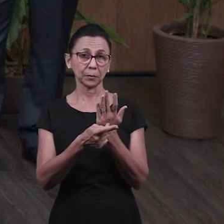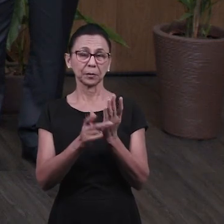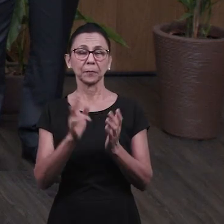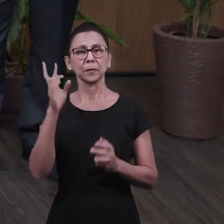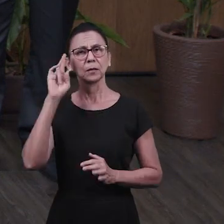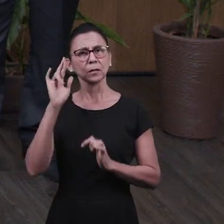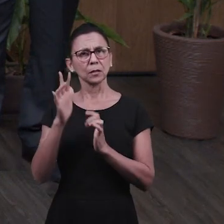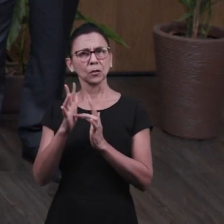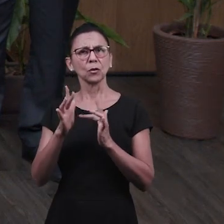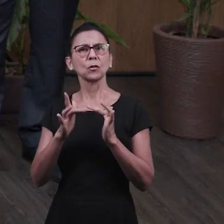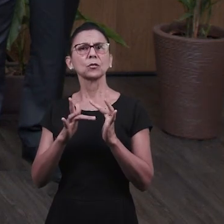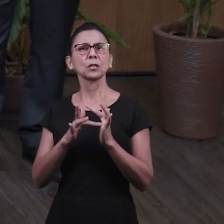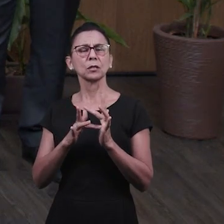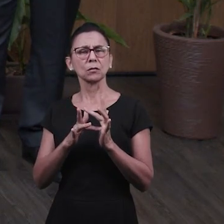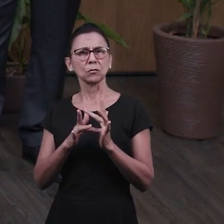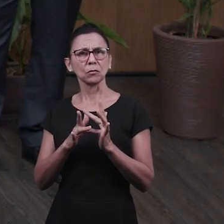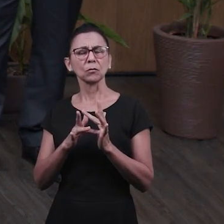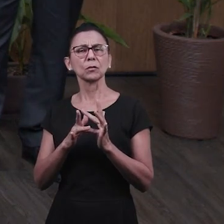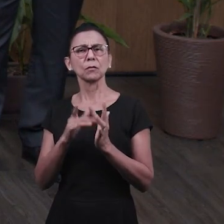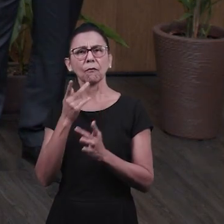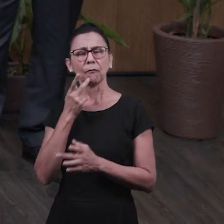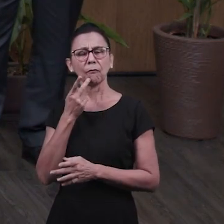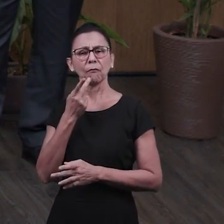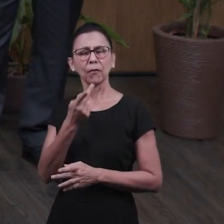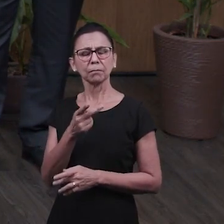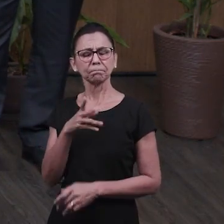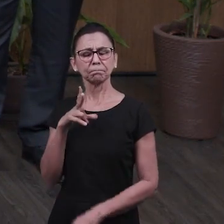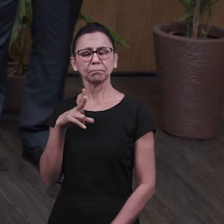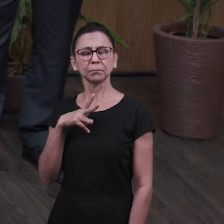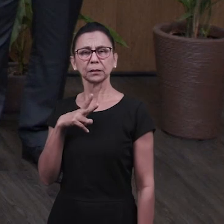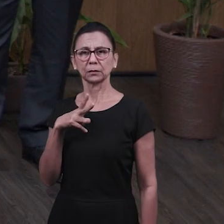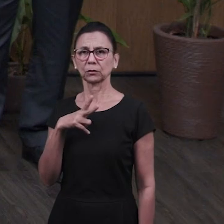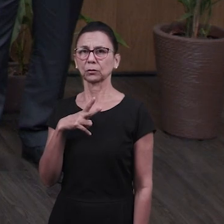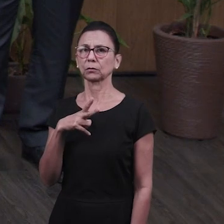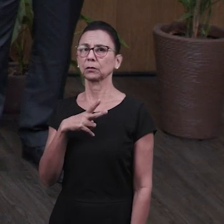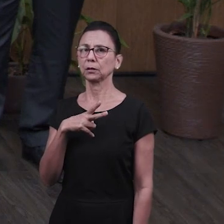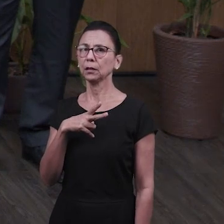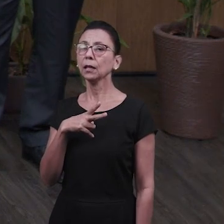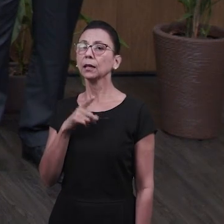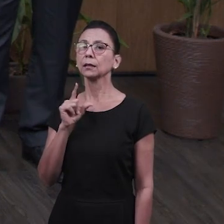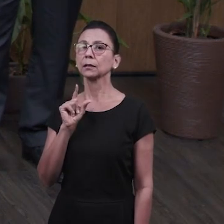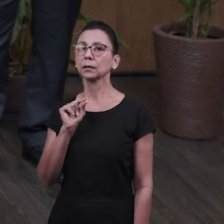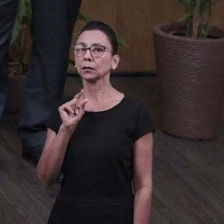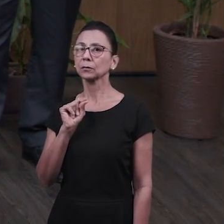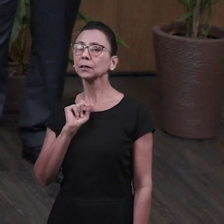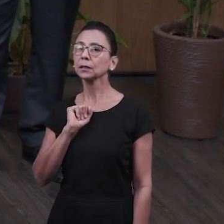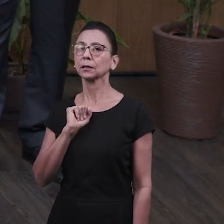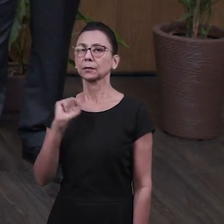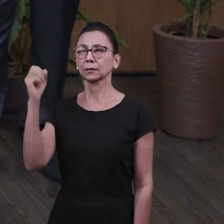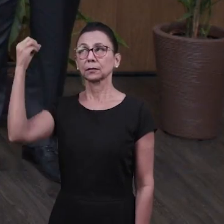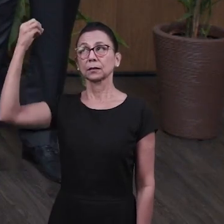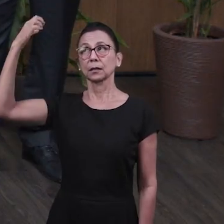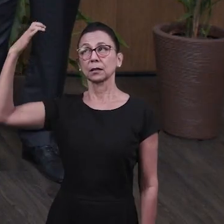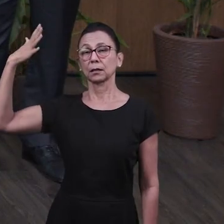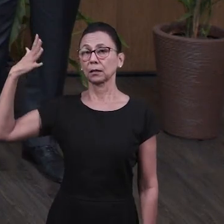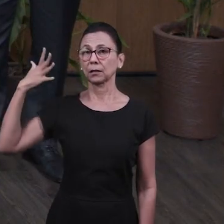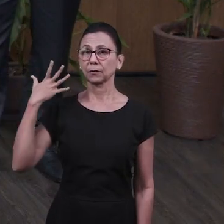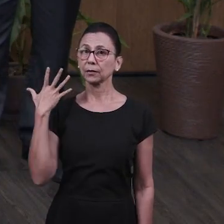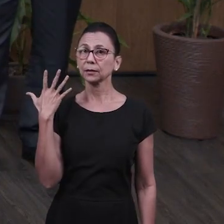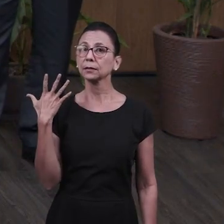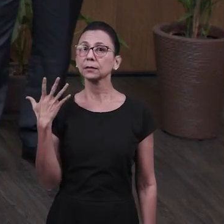Jésus, il exposait quelque chose de très particulier. Faites attention. La